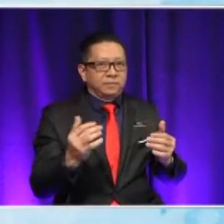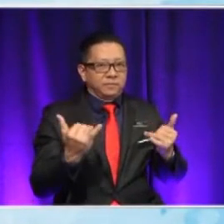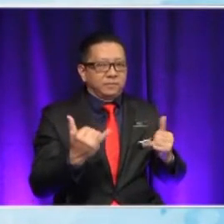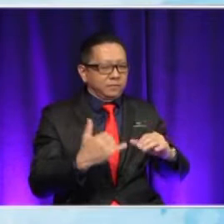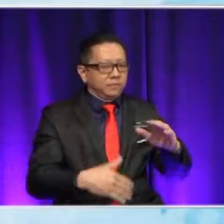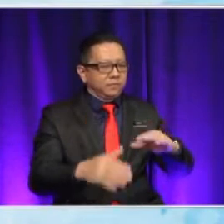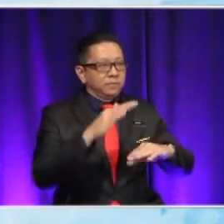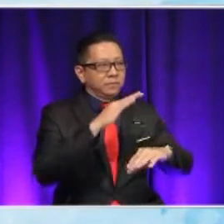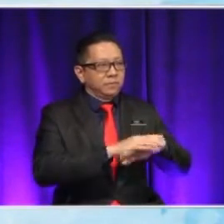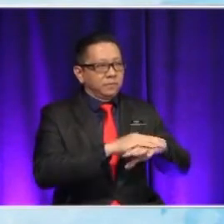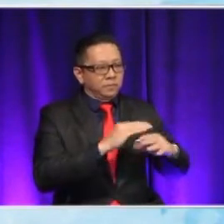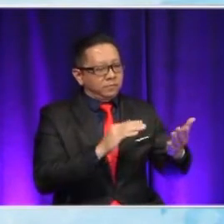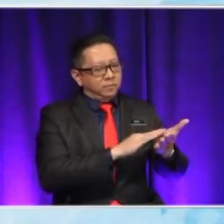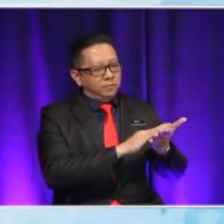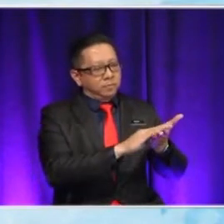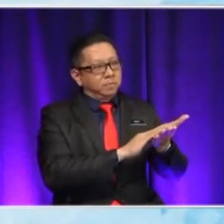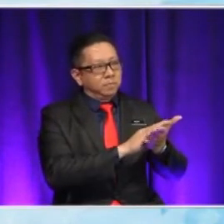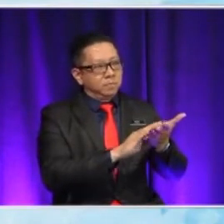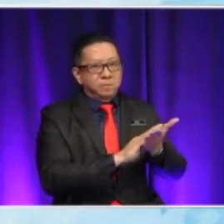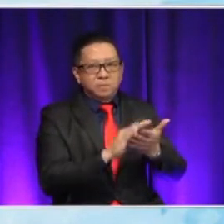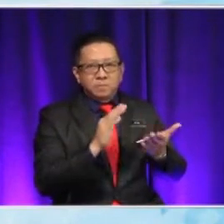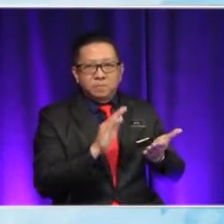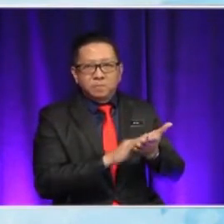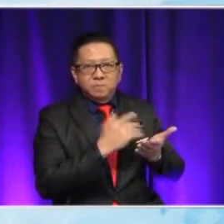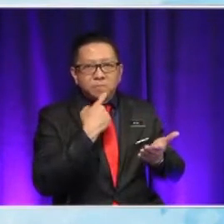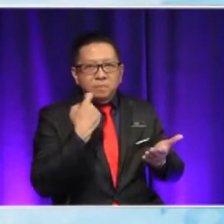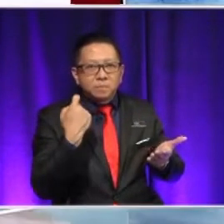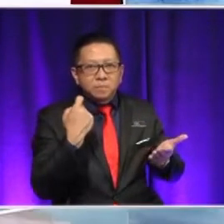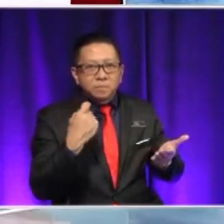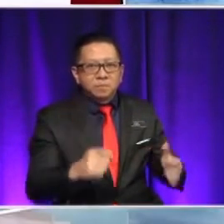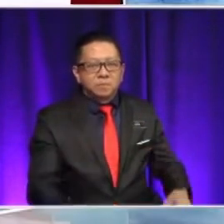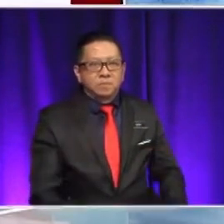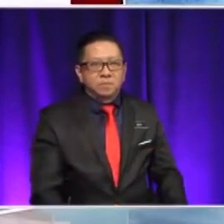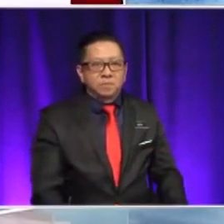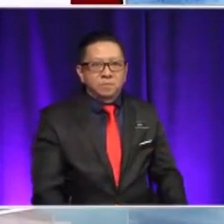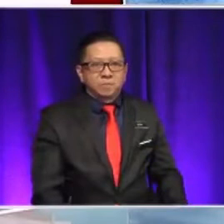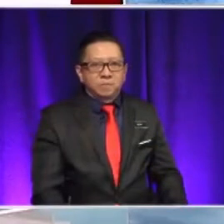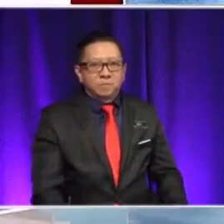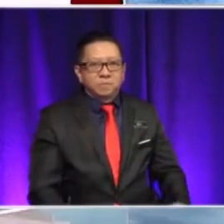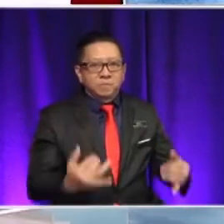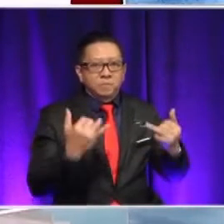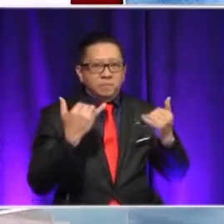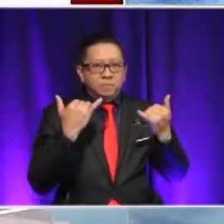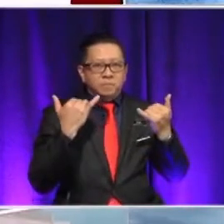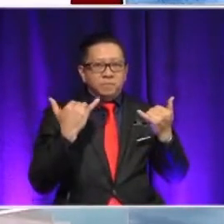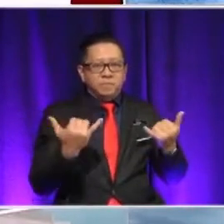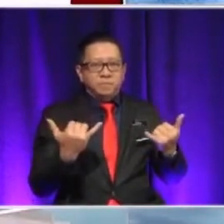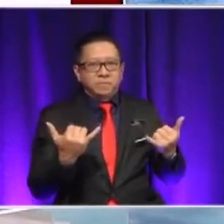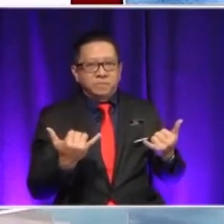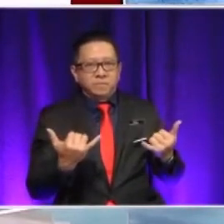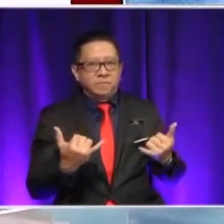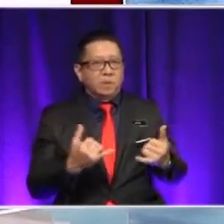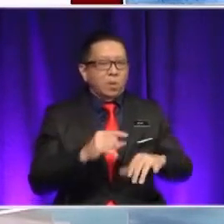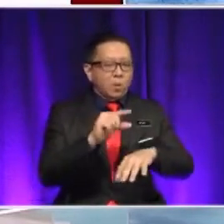kering-kering nyesek arahnya Cibunar lagi apa Fa berusia lebih kecil Oke amin vampire nih